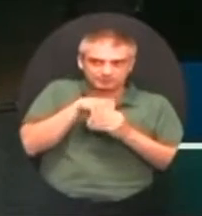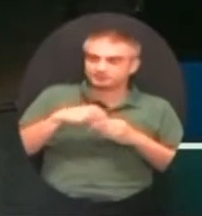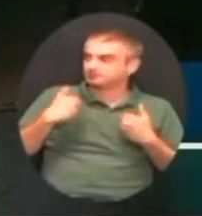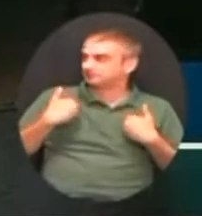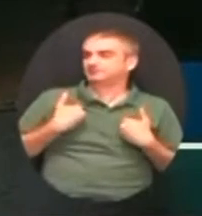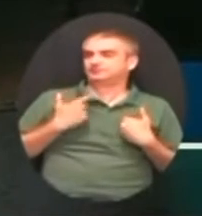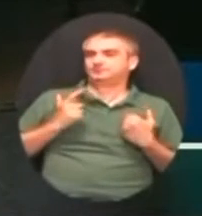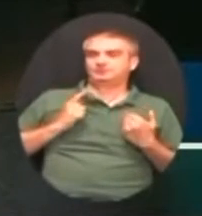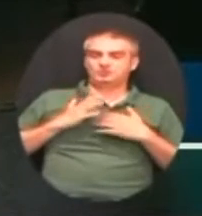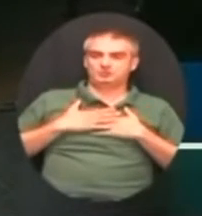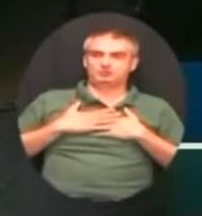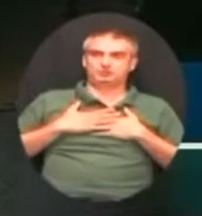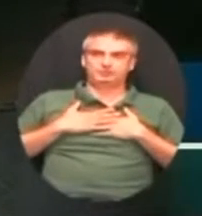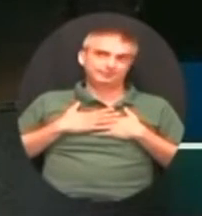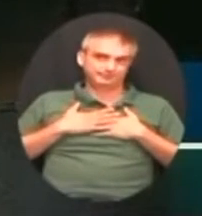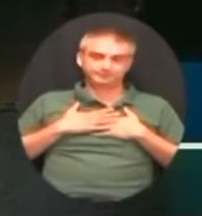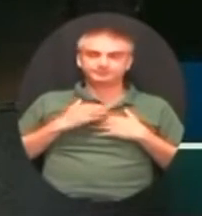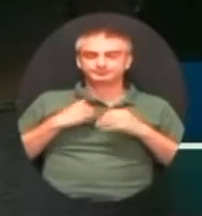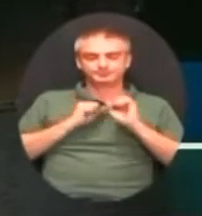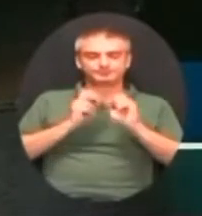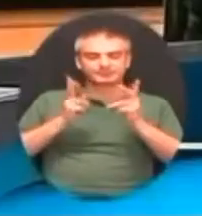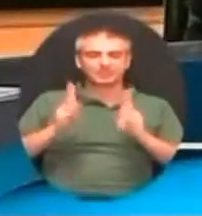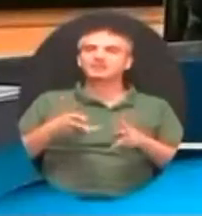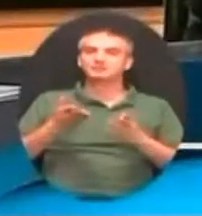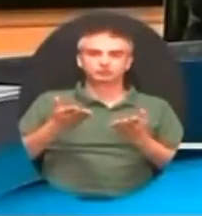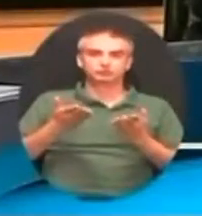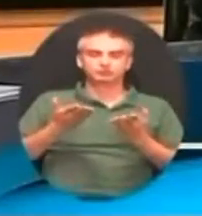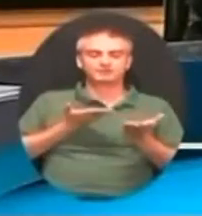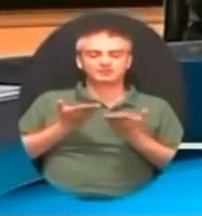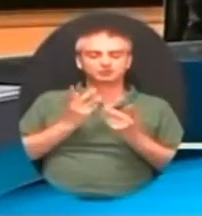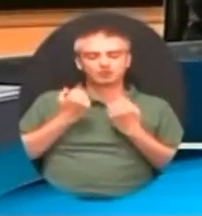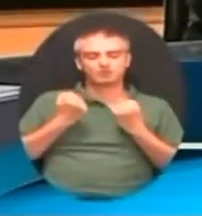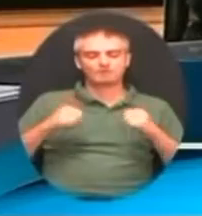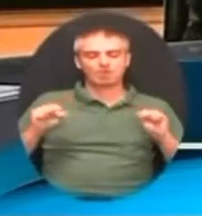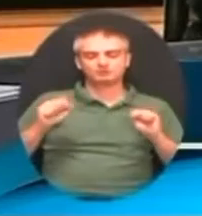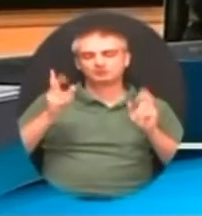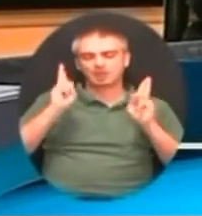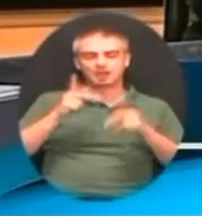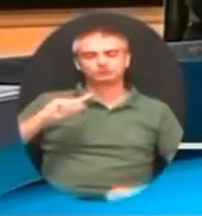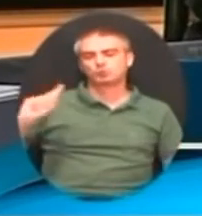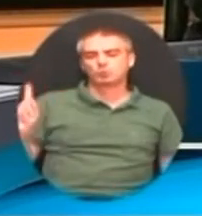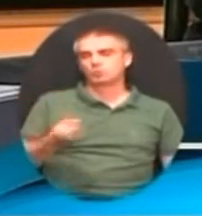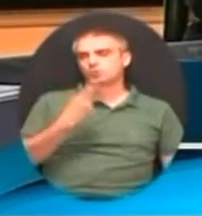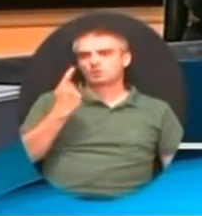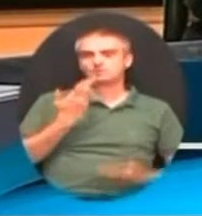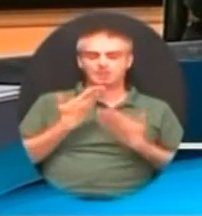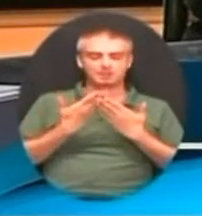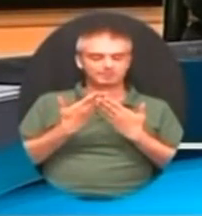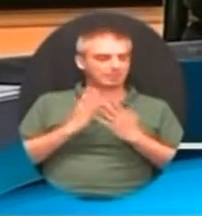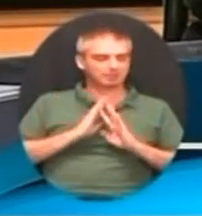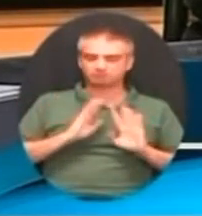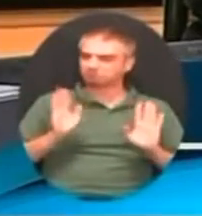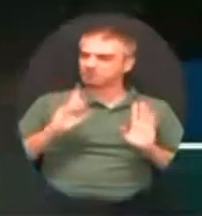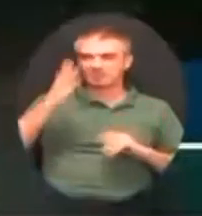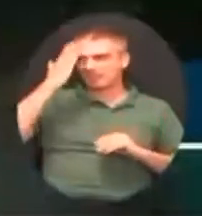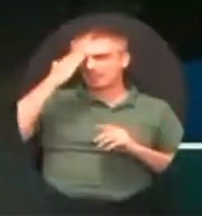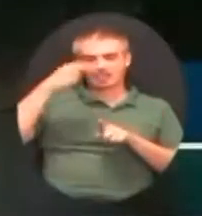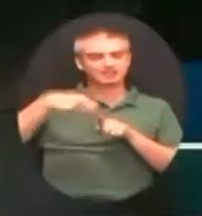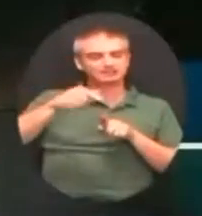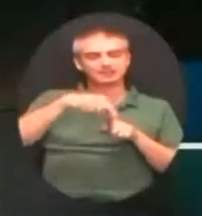אני באופן אישי בעד אפשרות וגישה פלורליסטית לאפשר לכולם להתפלל. אין כאן הכרה